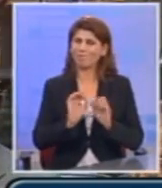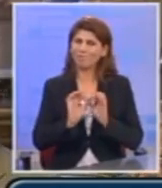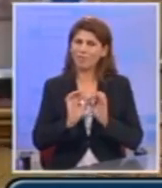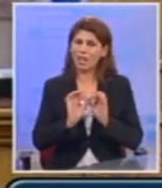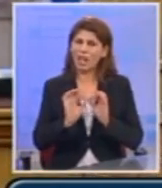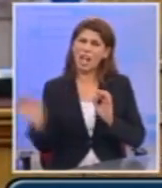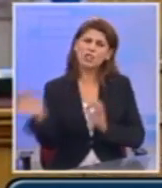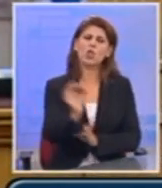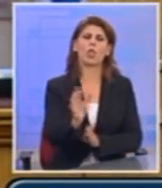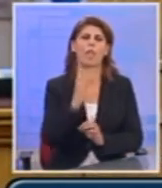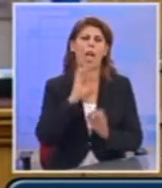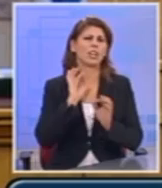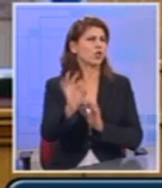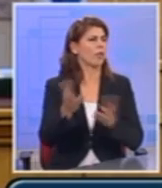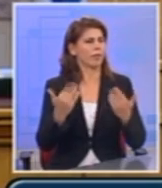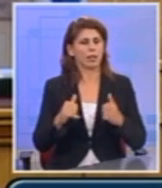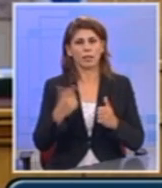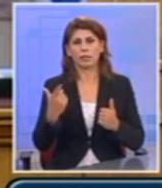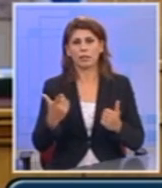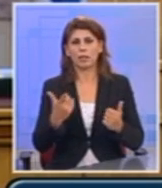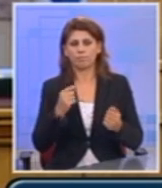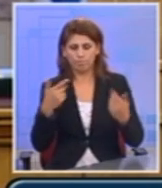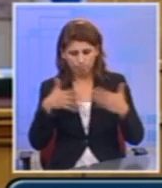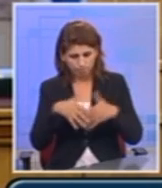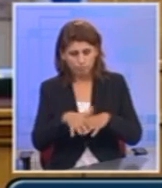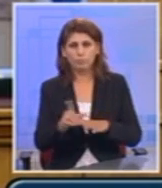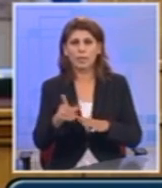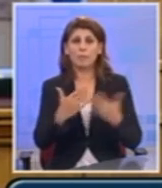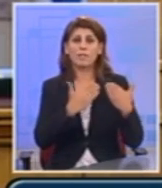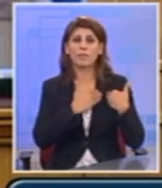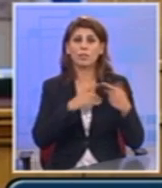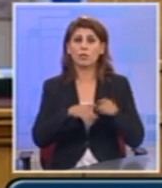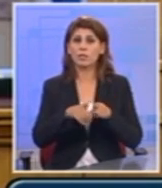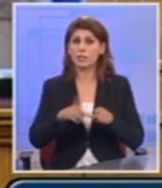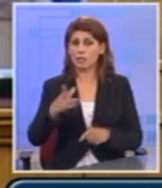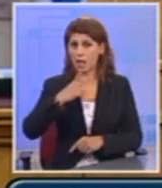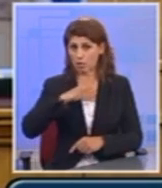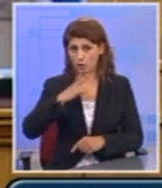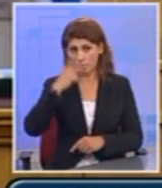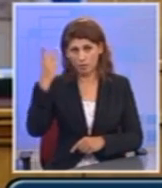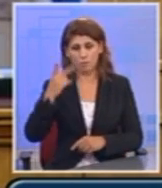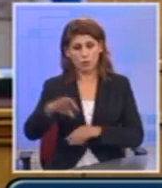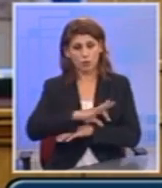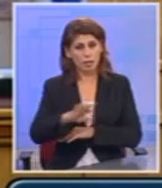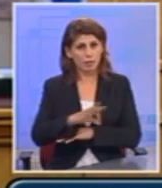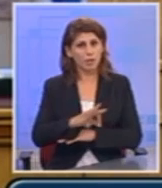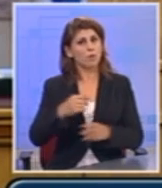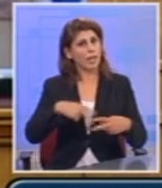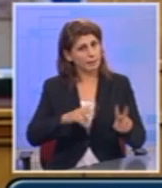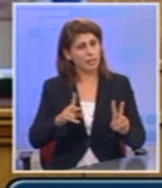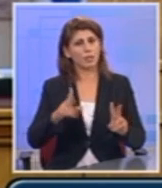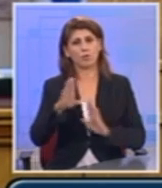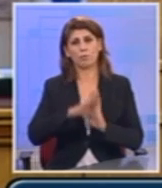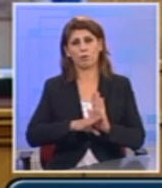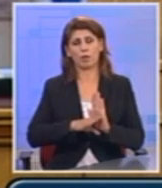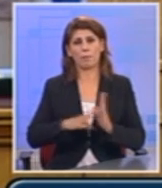συμβαλλομένων να συμμορφωθούν με τις ευθύνες τους πς τα ανθρώπινα δικαιώματα κατά το σχεδιασμό και την υλοποίηση του προγράμματος διάσωσης και οι